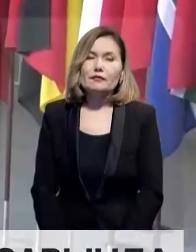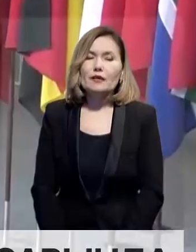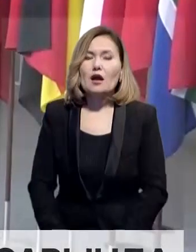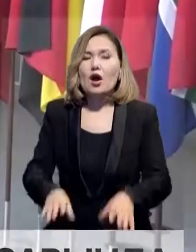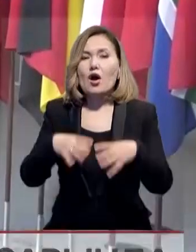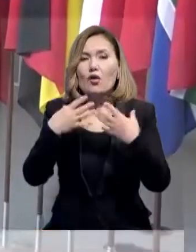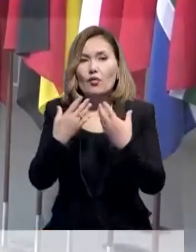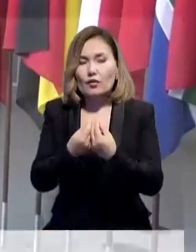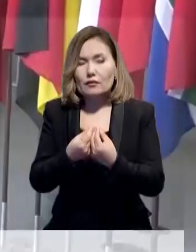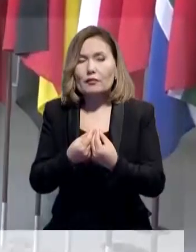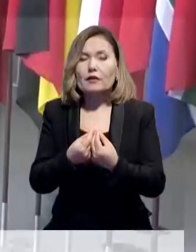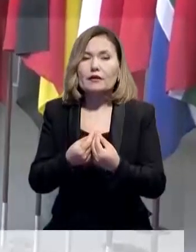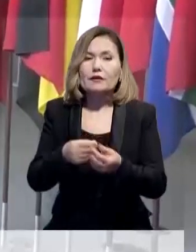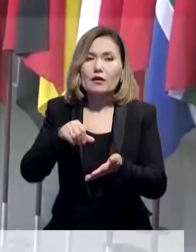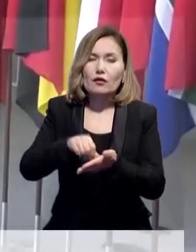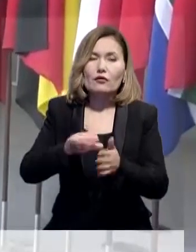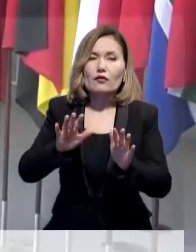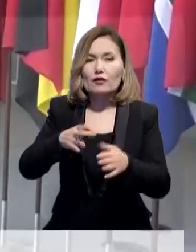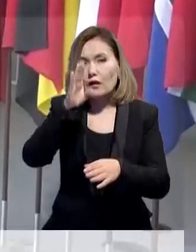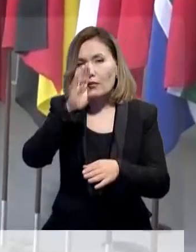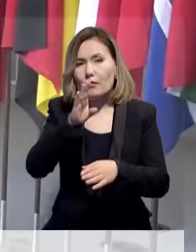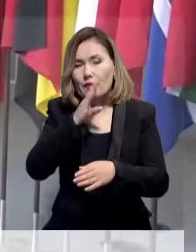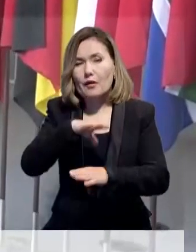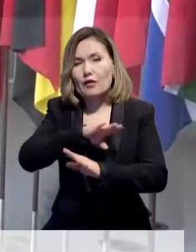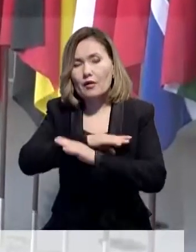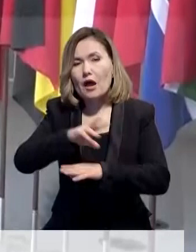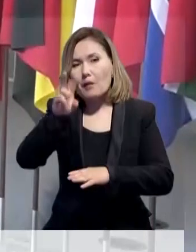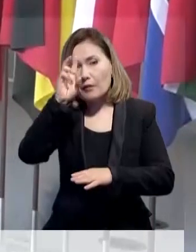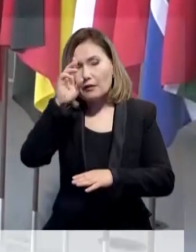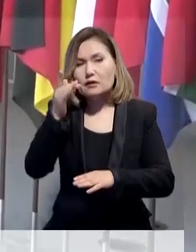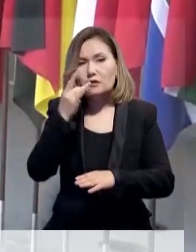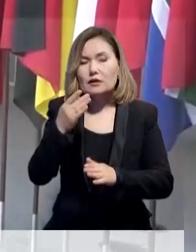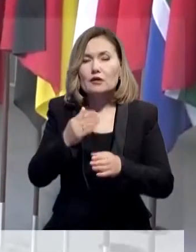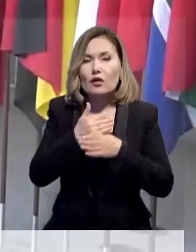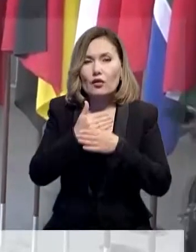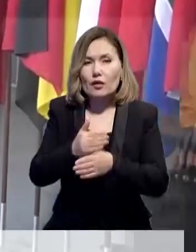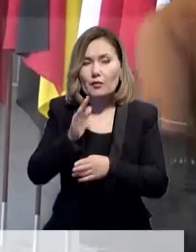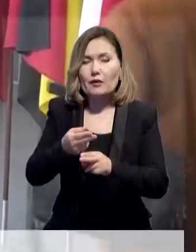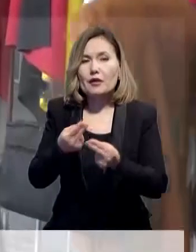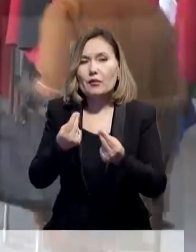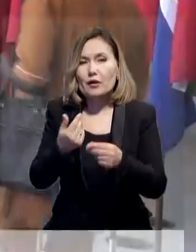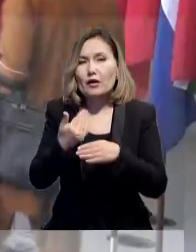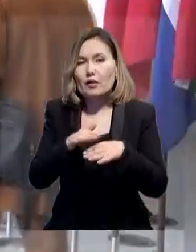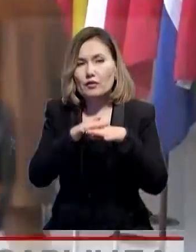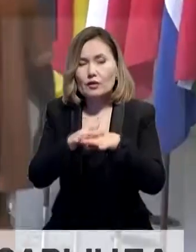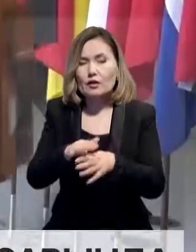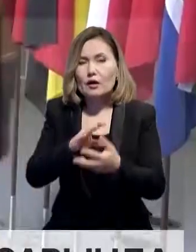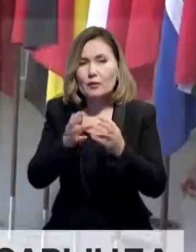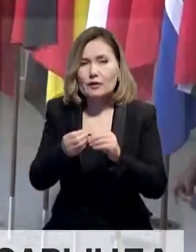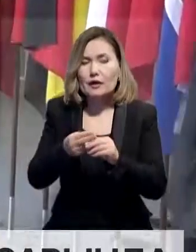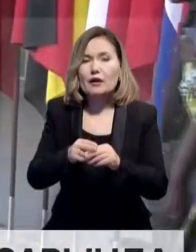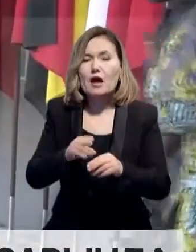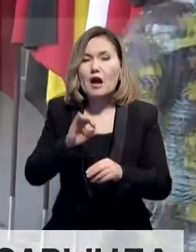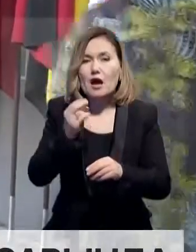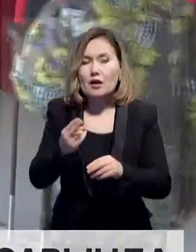Отбас мүшелері асыраушысынан айрылып қалуы мүмкін. Осындай жағдайда мемлекет тарапынан төлемдер жасалады. Бұл бюджеттен бөлінетін ақша. Оның үстіне